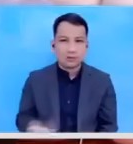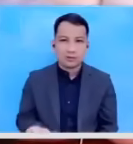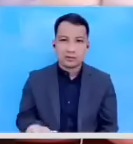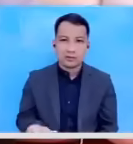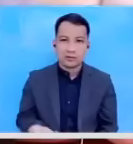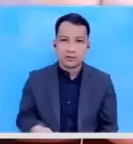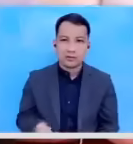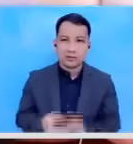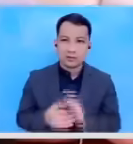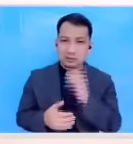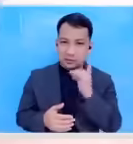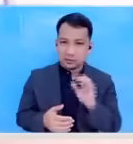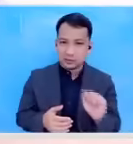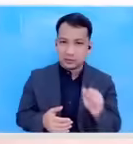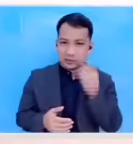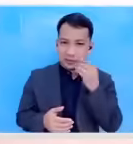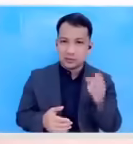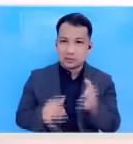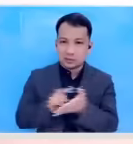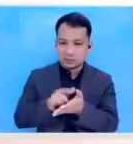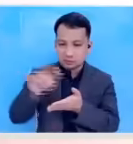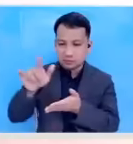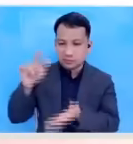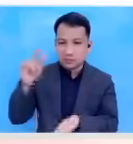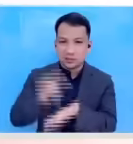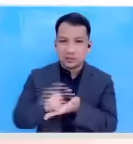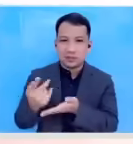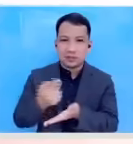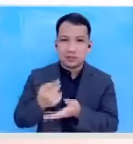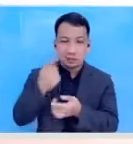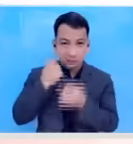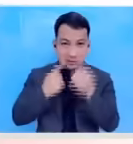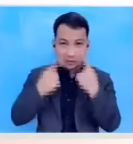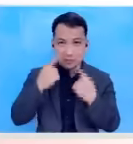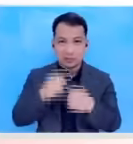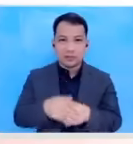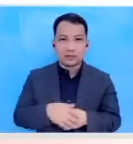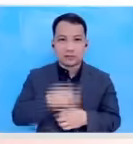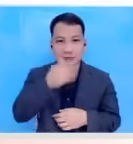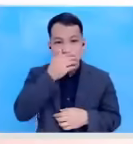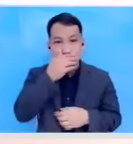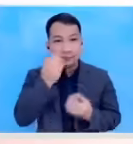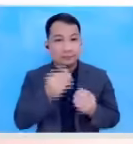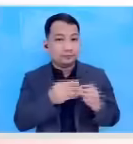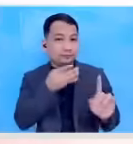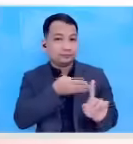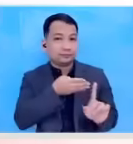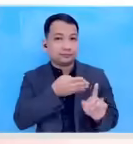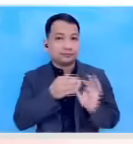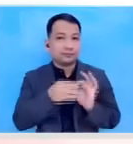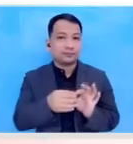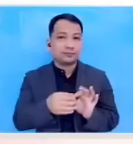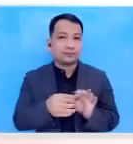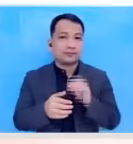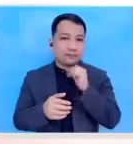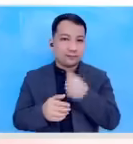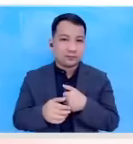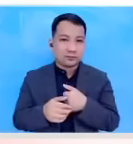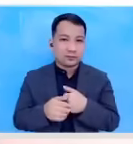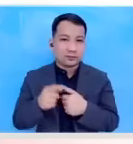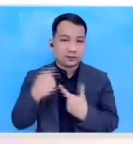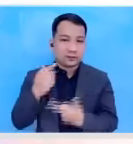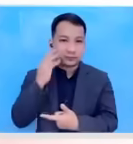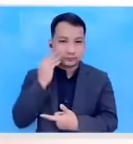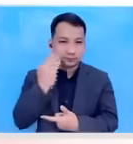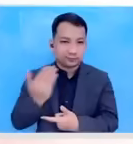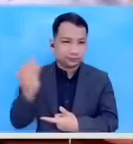Dimples? Parang pauwi lang tayo dito ha? Pero nagkaiyakan na tayo. Hindi kasi, she was talking about the bullying that her eldest was going through at that time. So